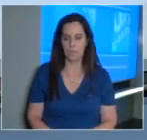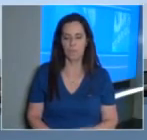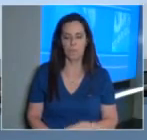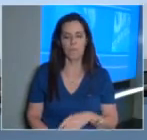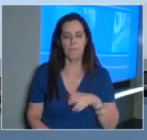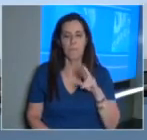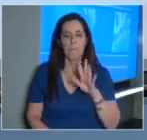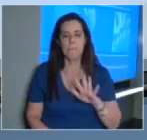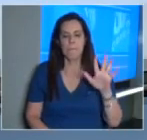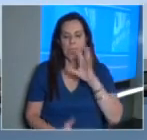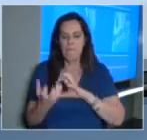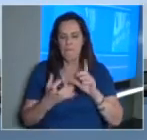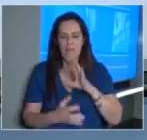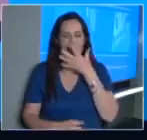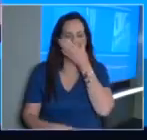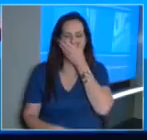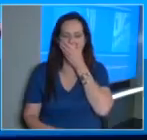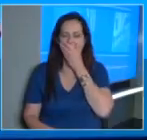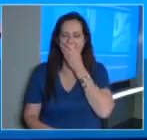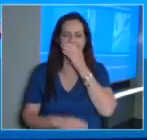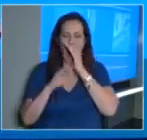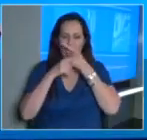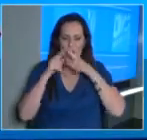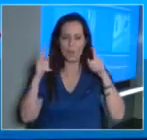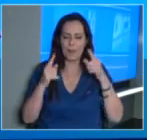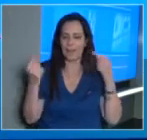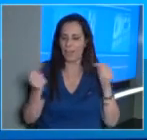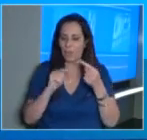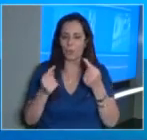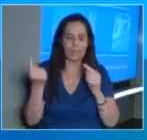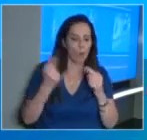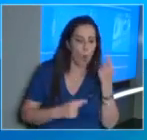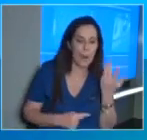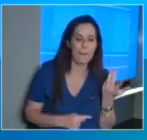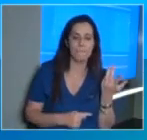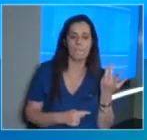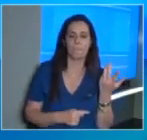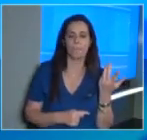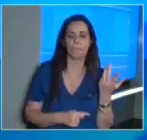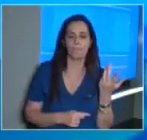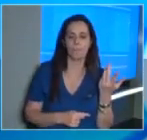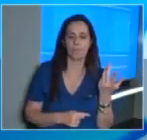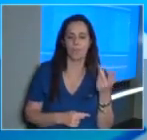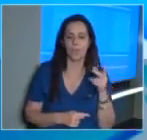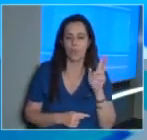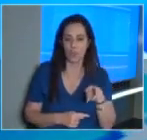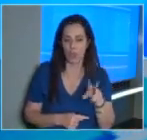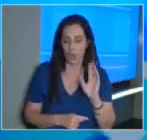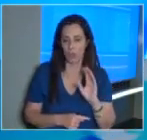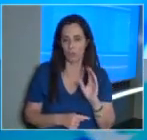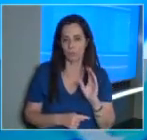מסובך ומאוד מדכא, כל מיני תקויות, אירועים שהולכים